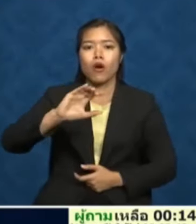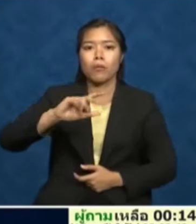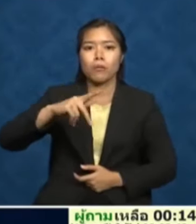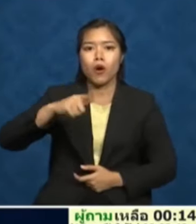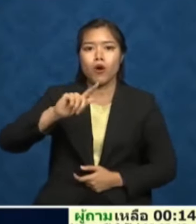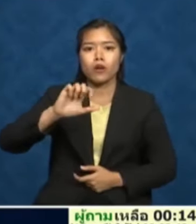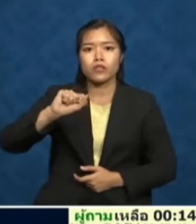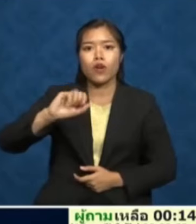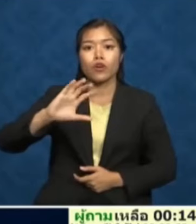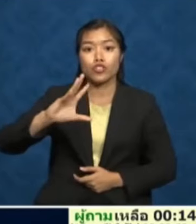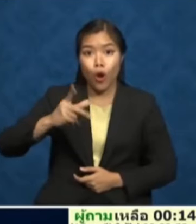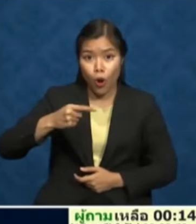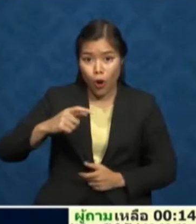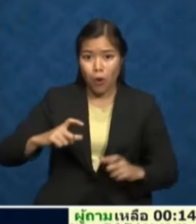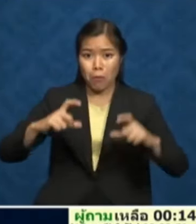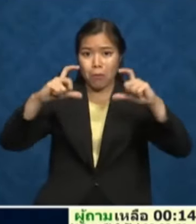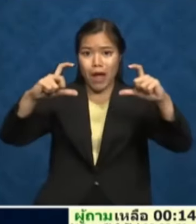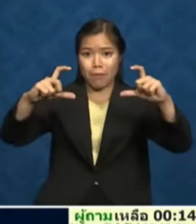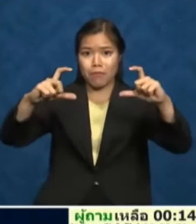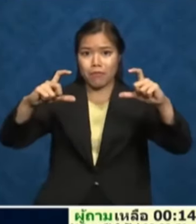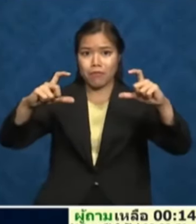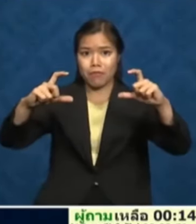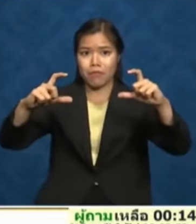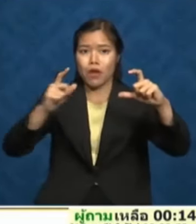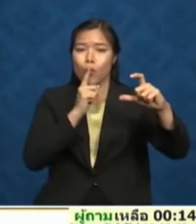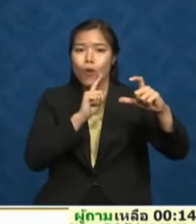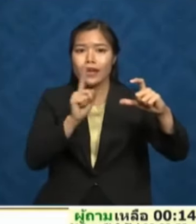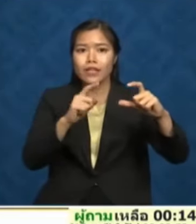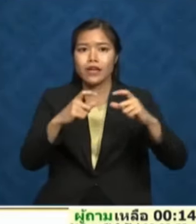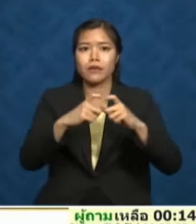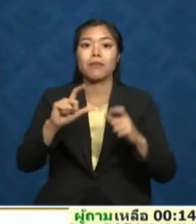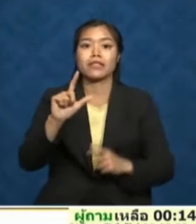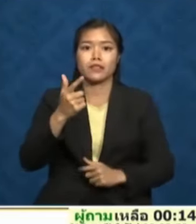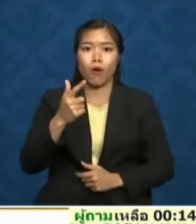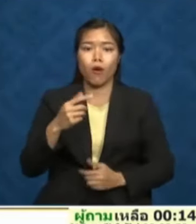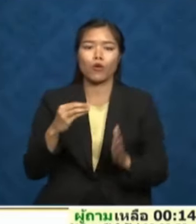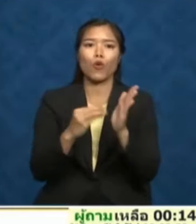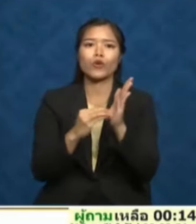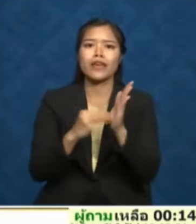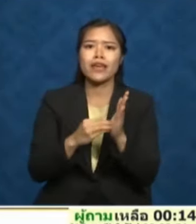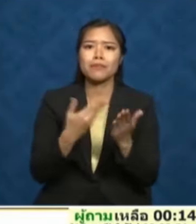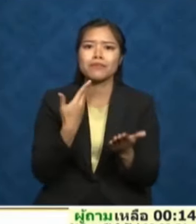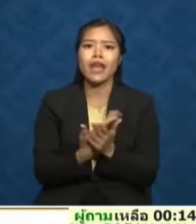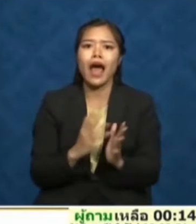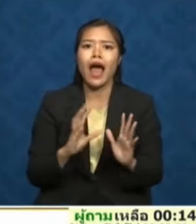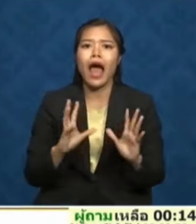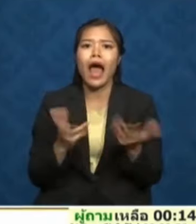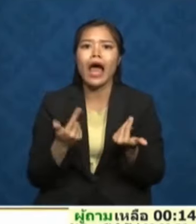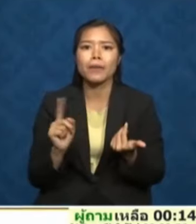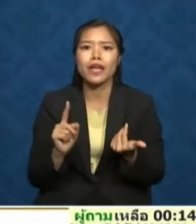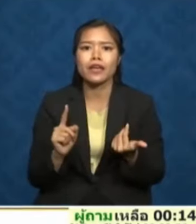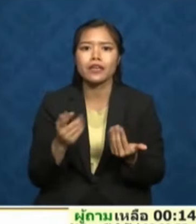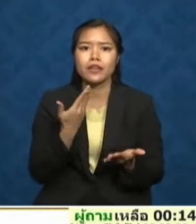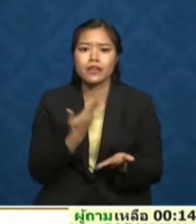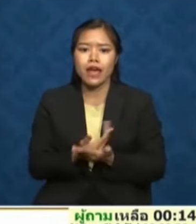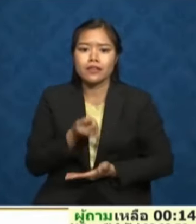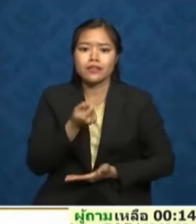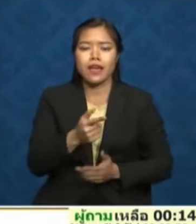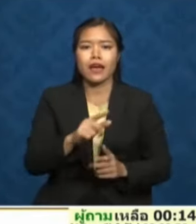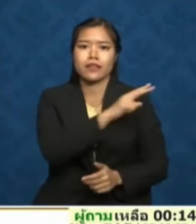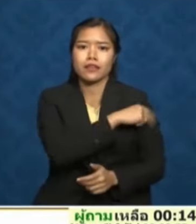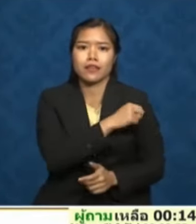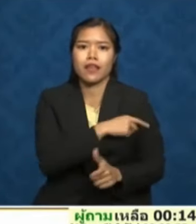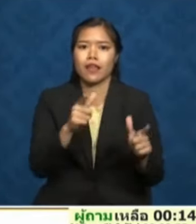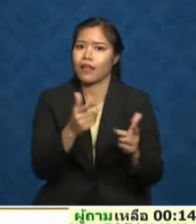สปสชค่ะขึ้นนะคะว่าบัตรทองกทมเงินไปไหนหมดไม่มีเงินจ่ายคลินิกบัตร